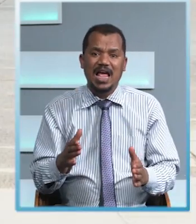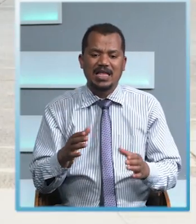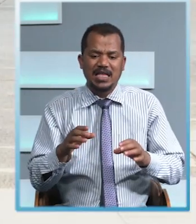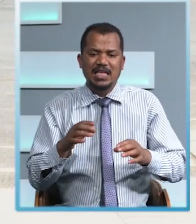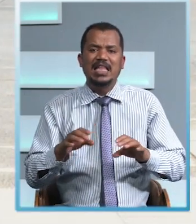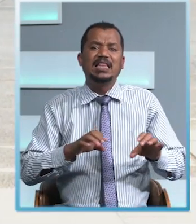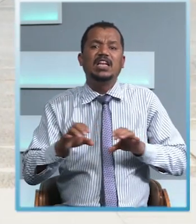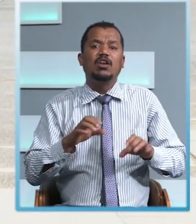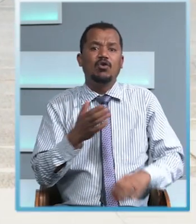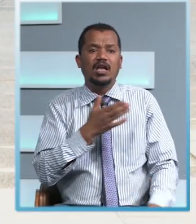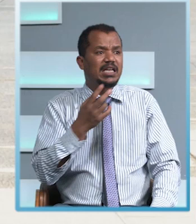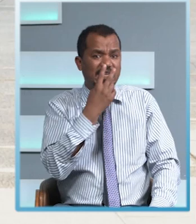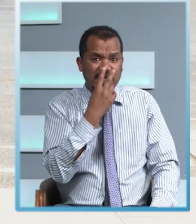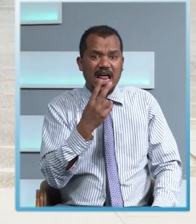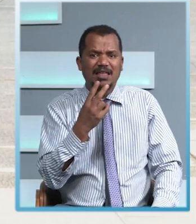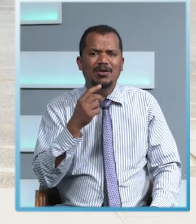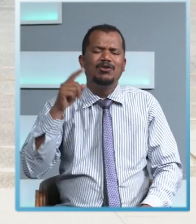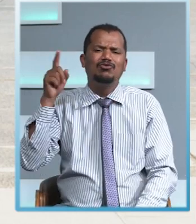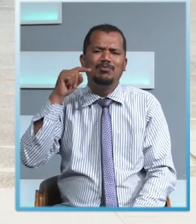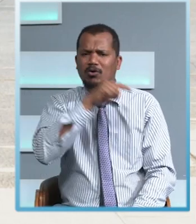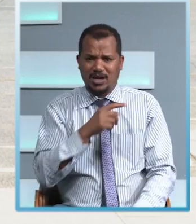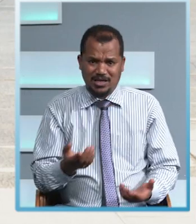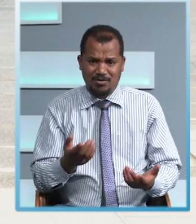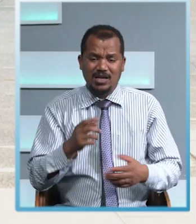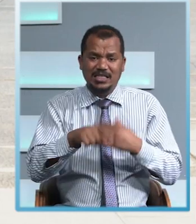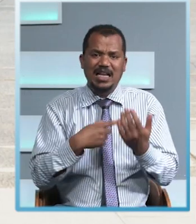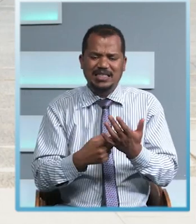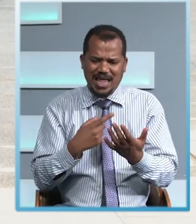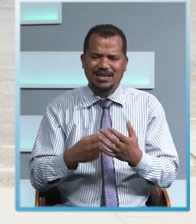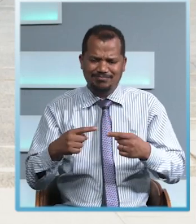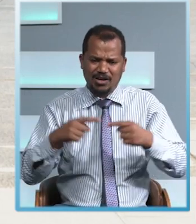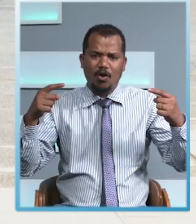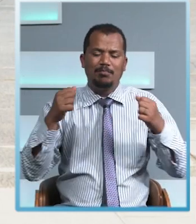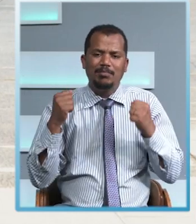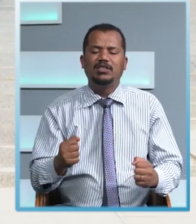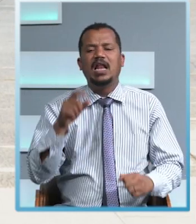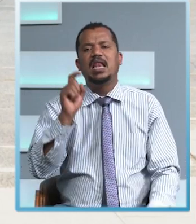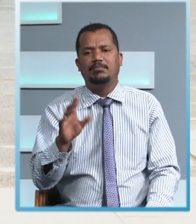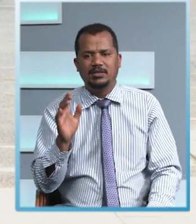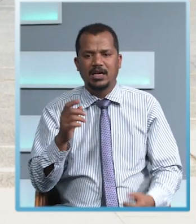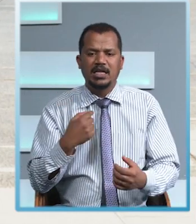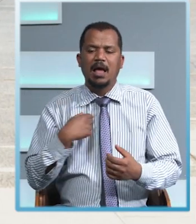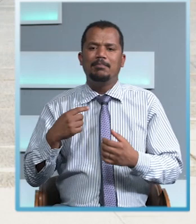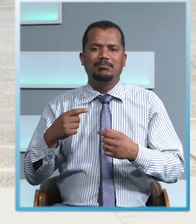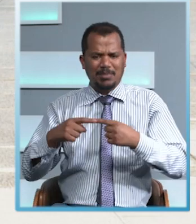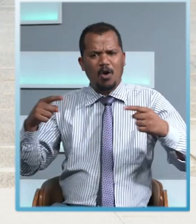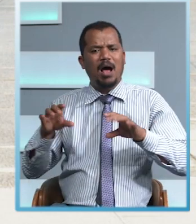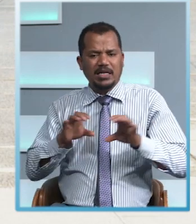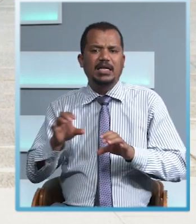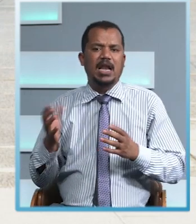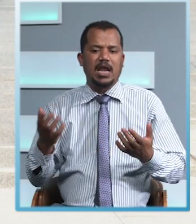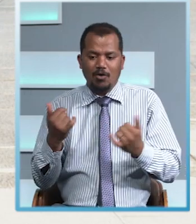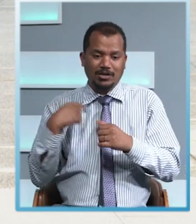ኡነተኛውን የተካሄደው ነገር ድና ያረጉ በውሸት ነው የሚሄዱትና ይሄንን ዲፊውዝ ማድረግ መቻል አለብን።